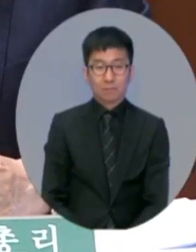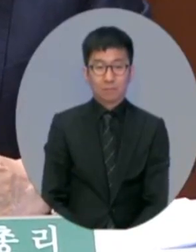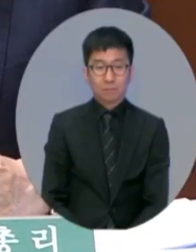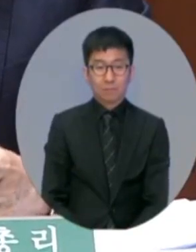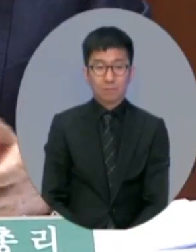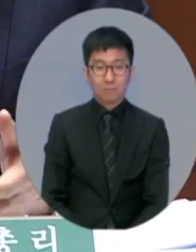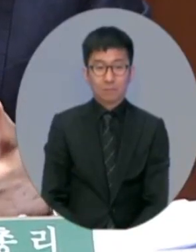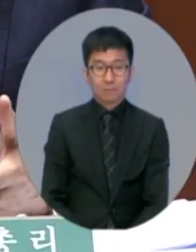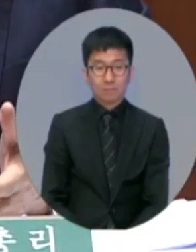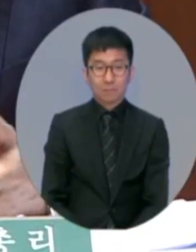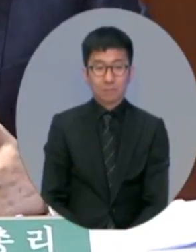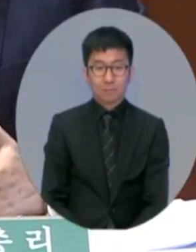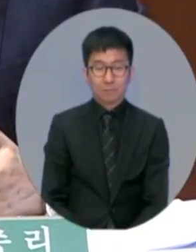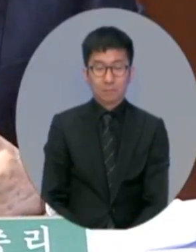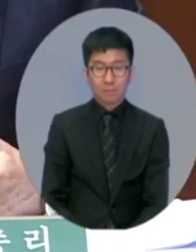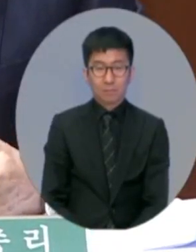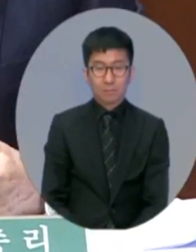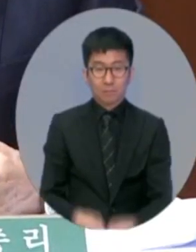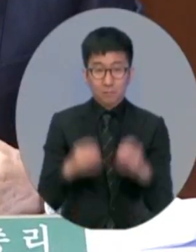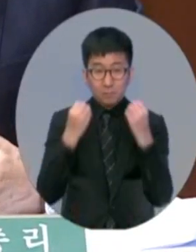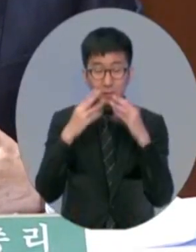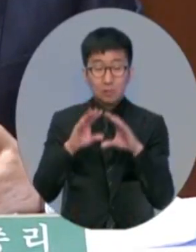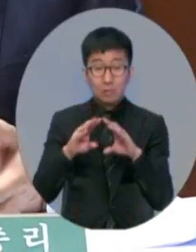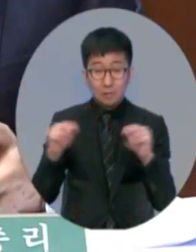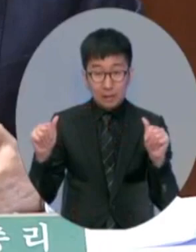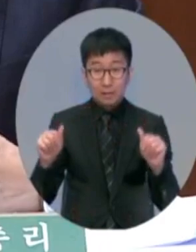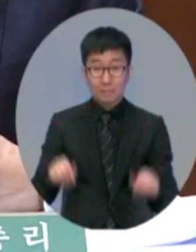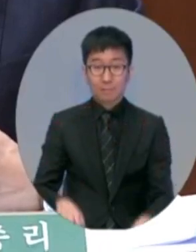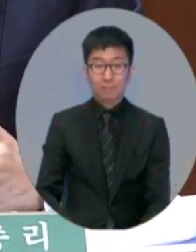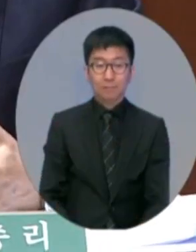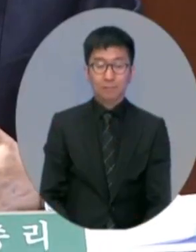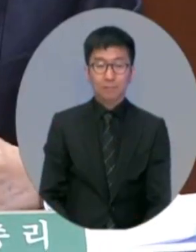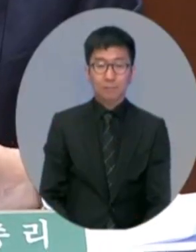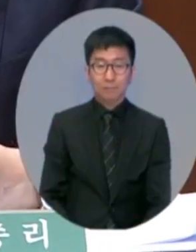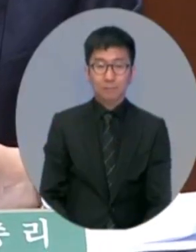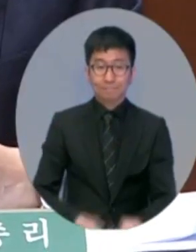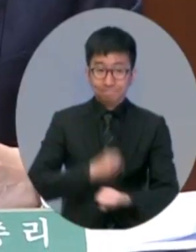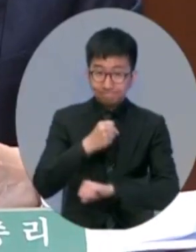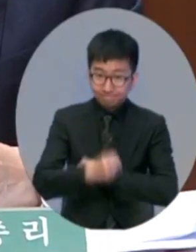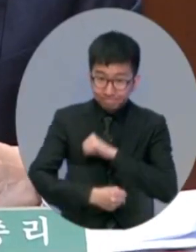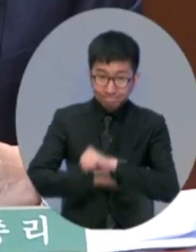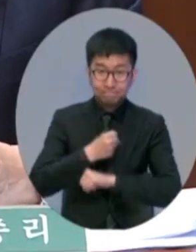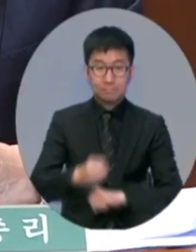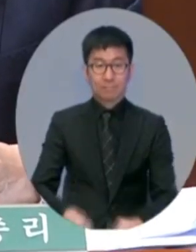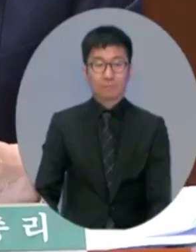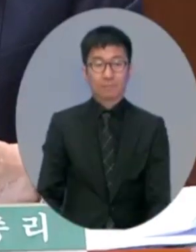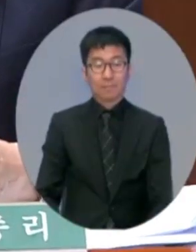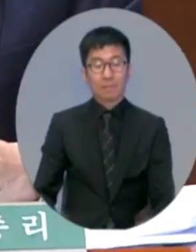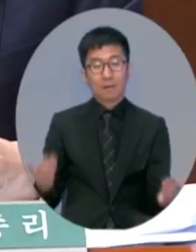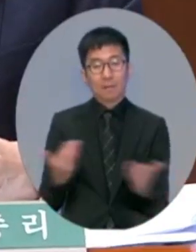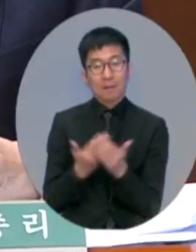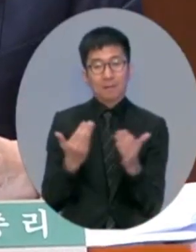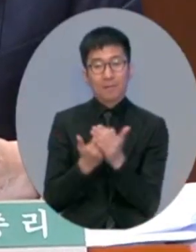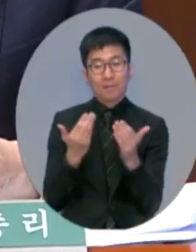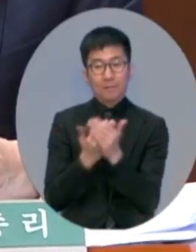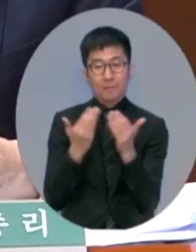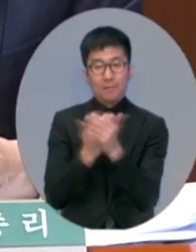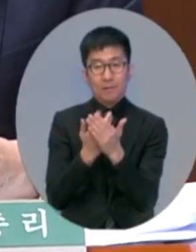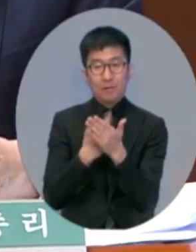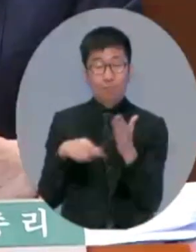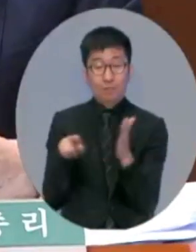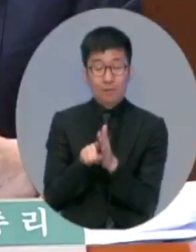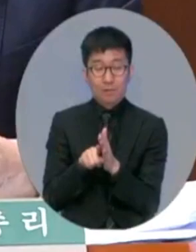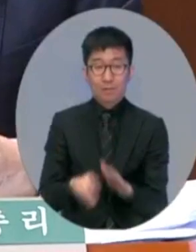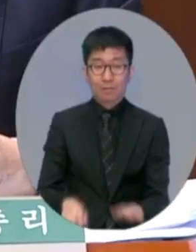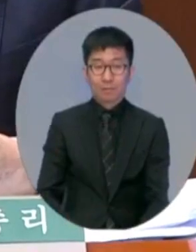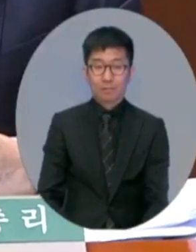새로운 그 땅을 좀 자유롭게 이렇게 발전시킬 수 있는, 개발시킬 수